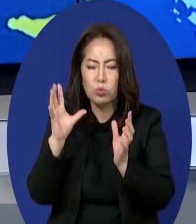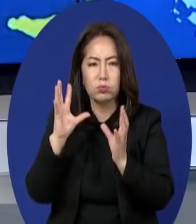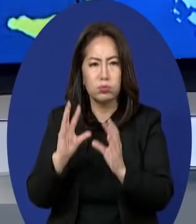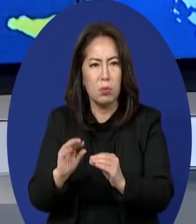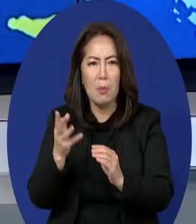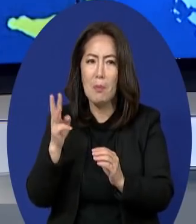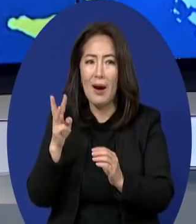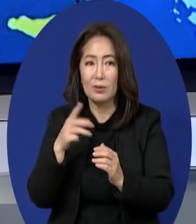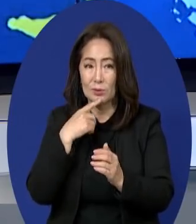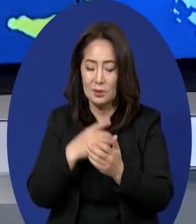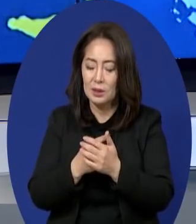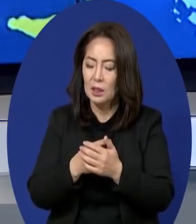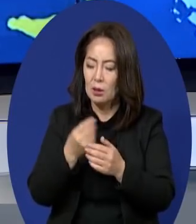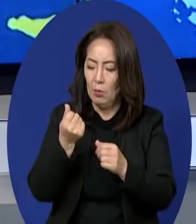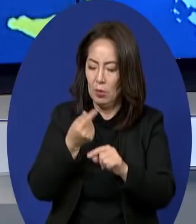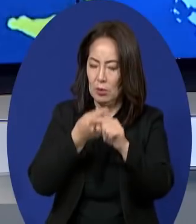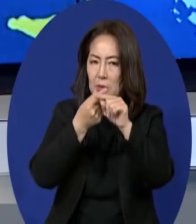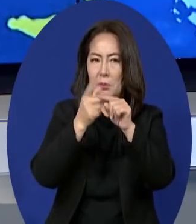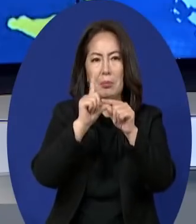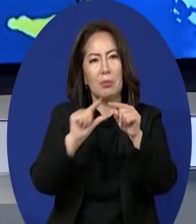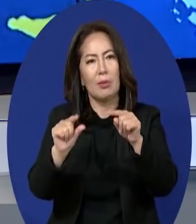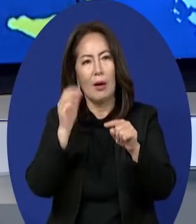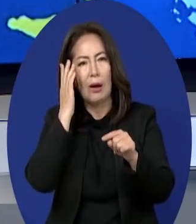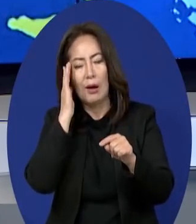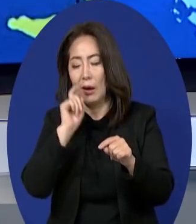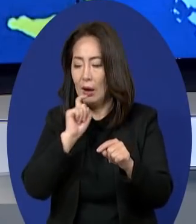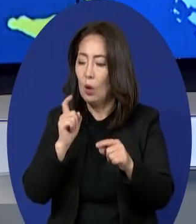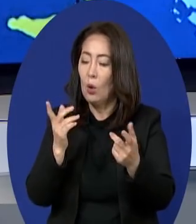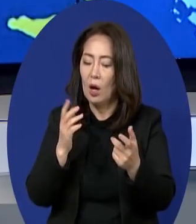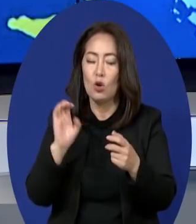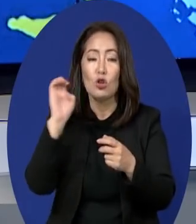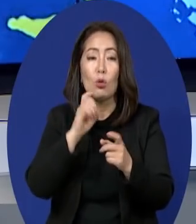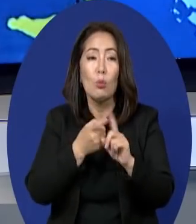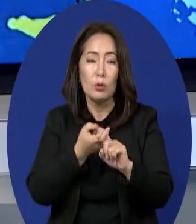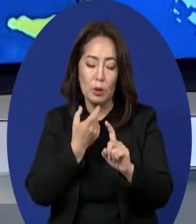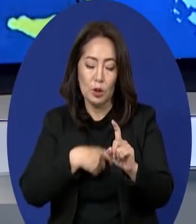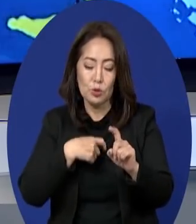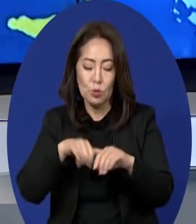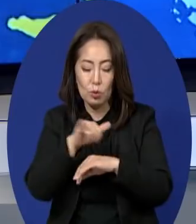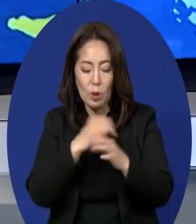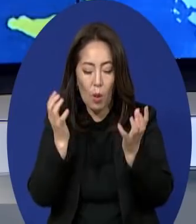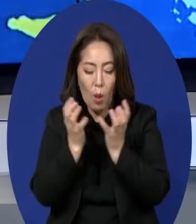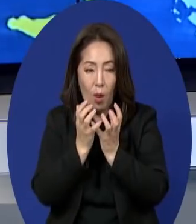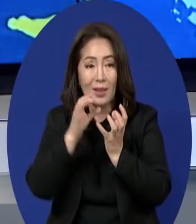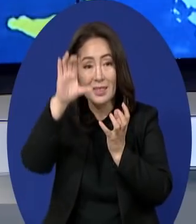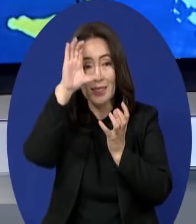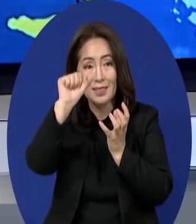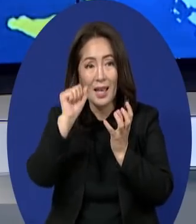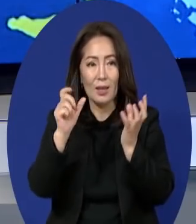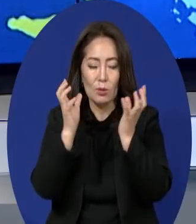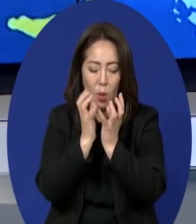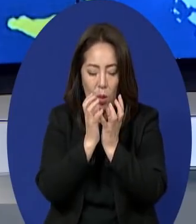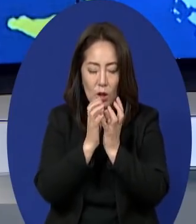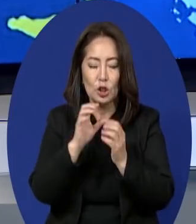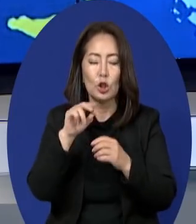үнийн өсөлтийг бууруулахад ямар одоо хариу арга хэмжээ авах вэ гэдэг энэ асуудлаар Европын холбооны гишүүн улс орнуудын сайд нар өчигдөр Люксембургт